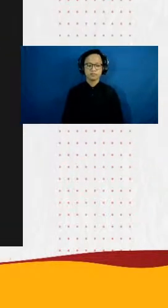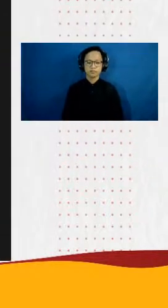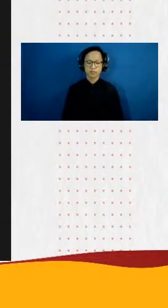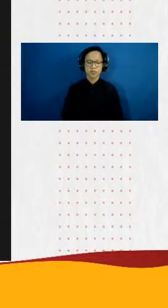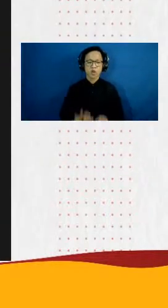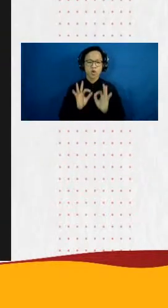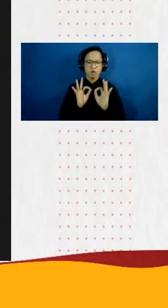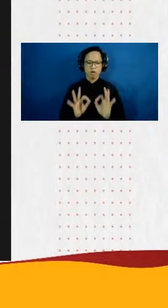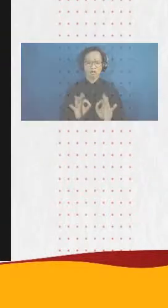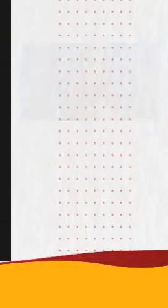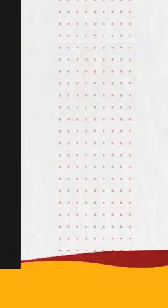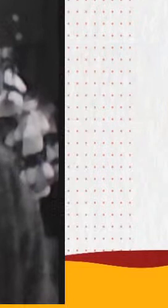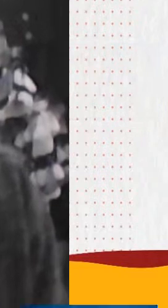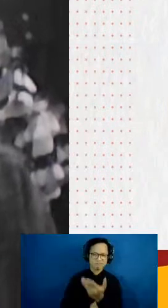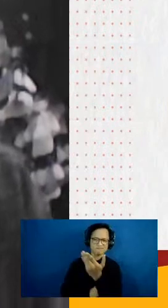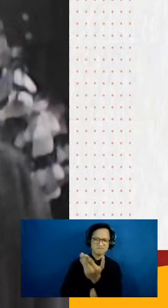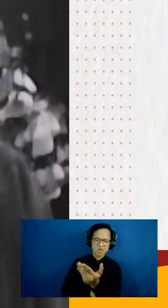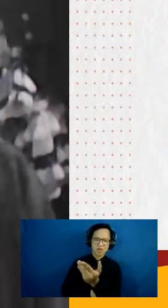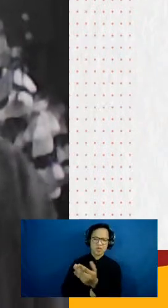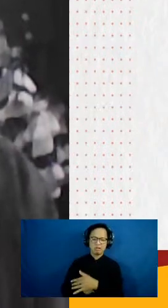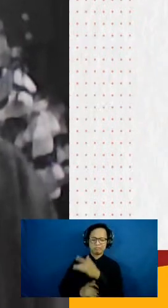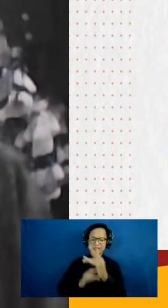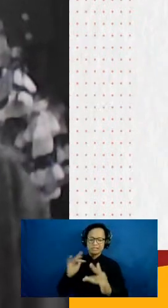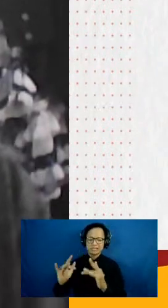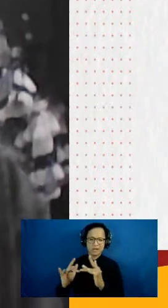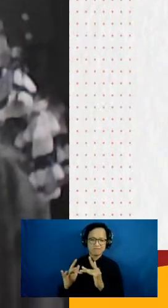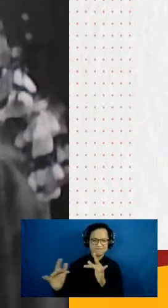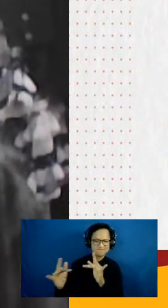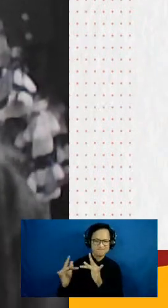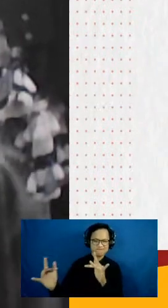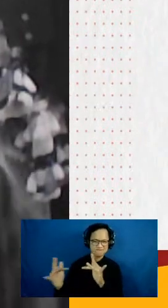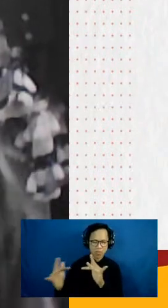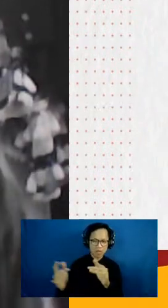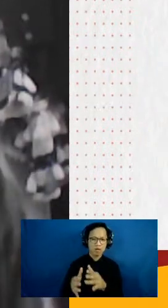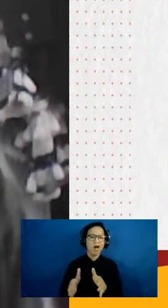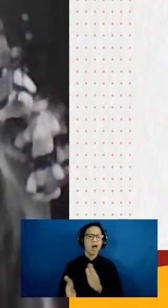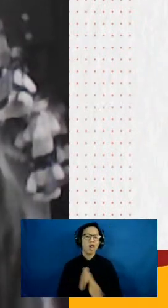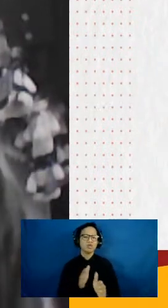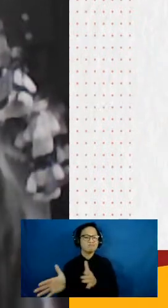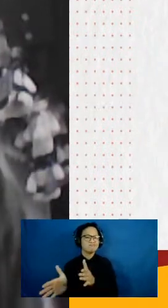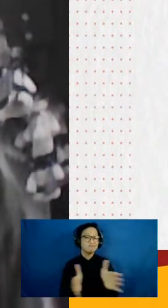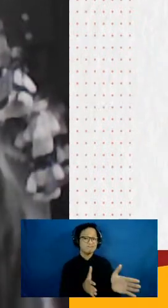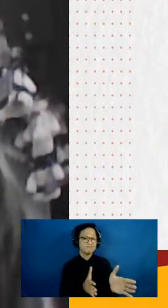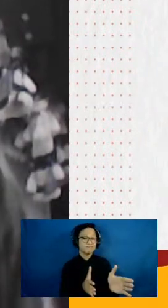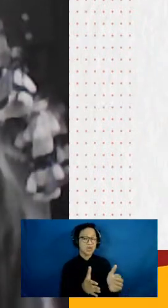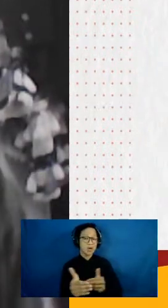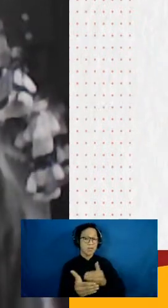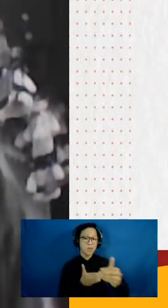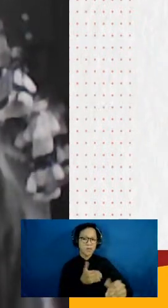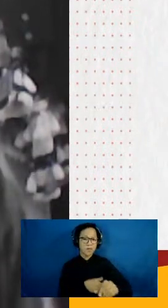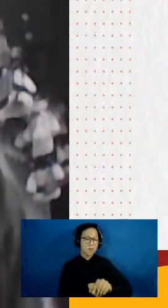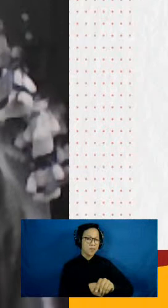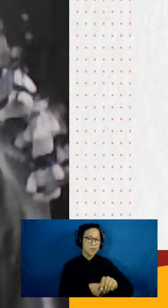Oke, sepertinya Kak Rachel masih terganggu jaringan ya. Kita boleh langsung lanjut aja nih ke pertanyaan